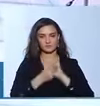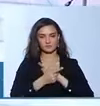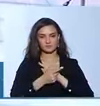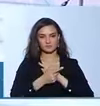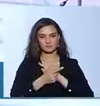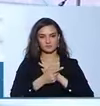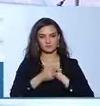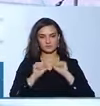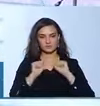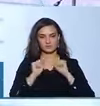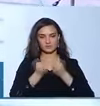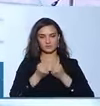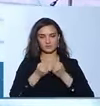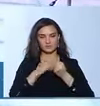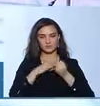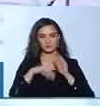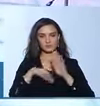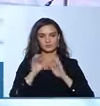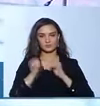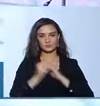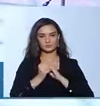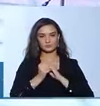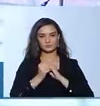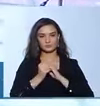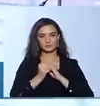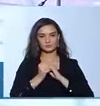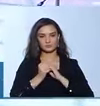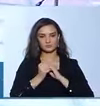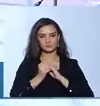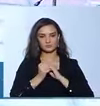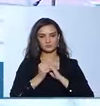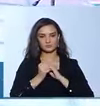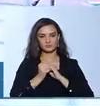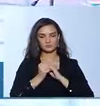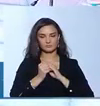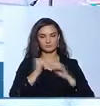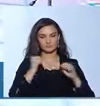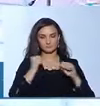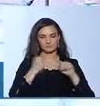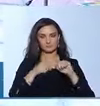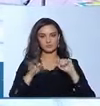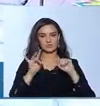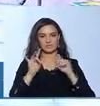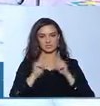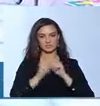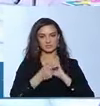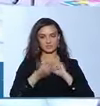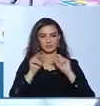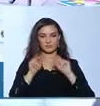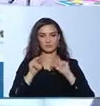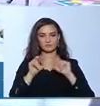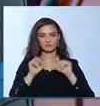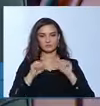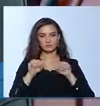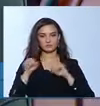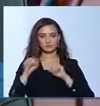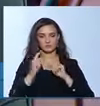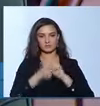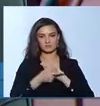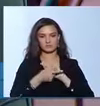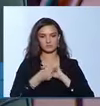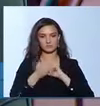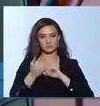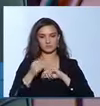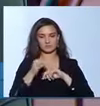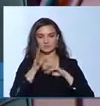მაგალითად ზამთარში იყოს უფრო მშრალი და ზაფხულისკენ გაცხიმიანდეს და შესაბამისად მოვლის საშუალებები იცვლებოდეს